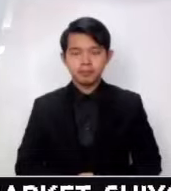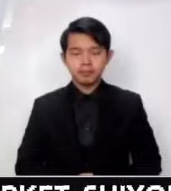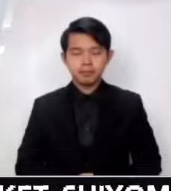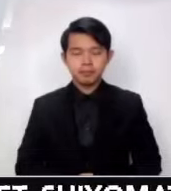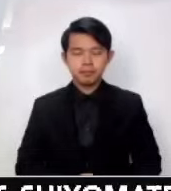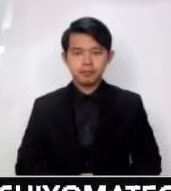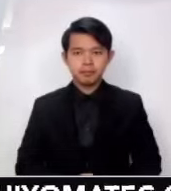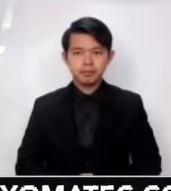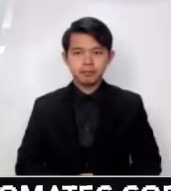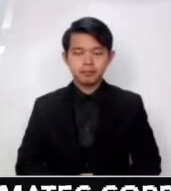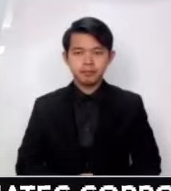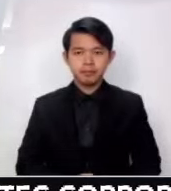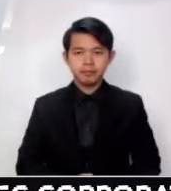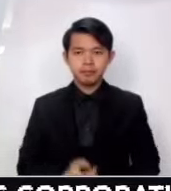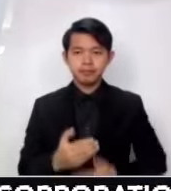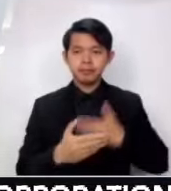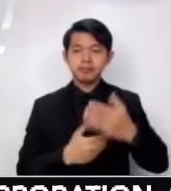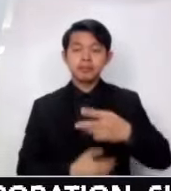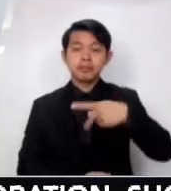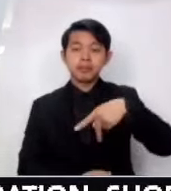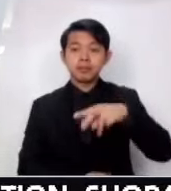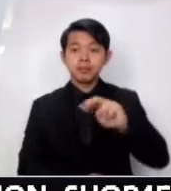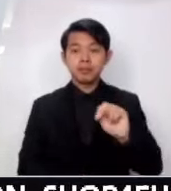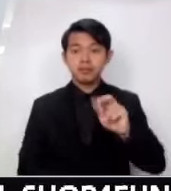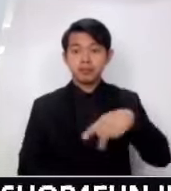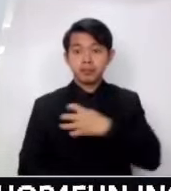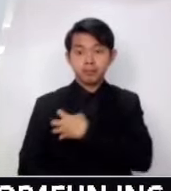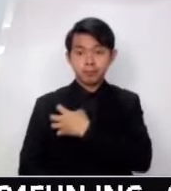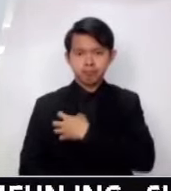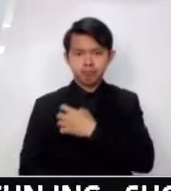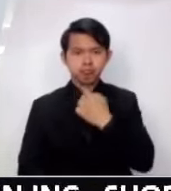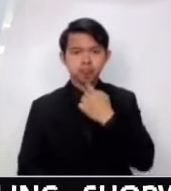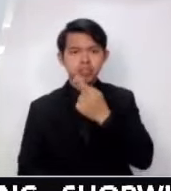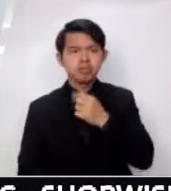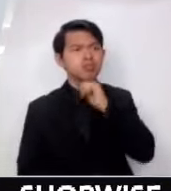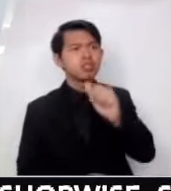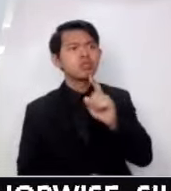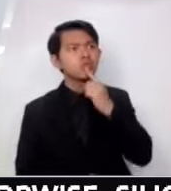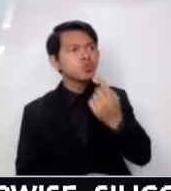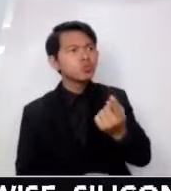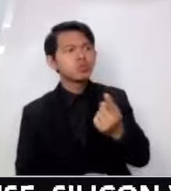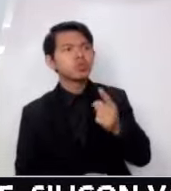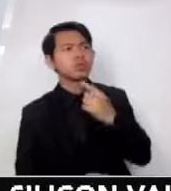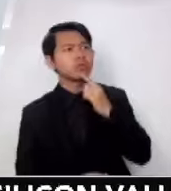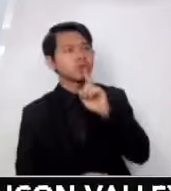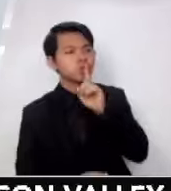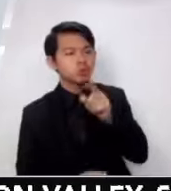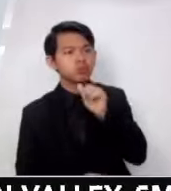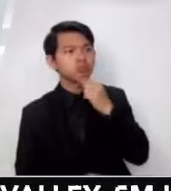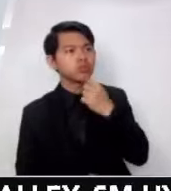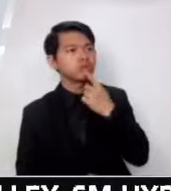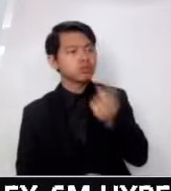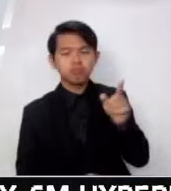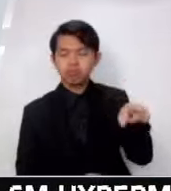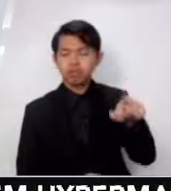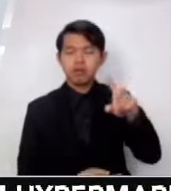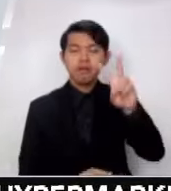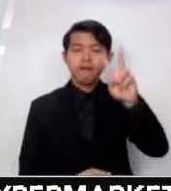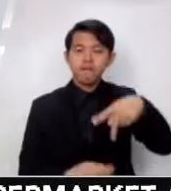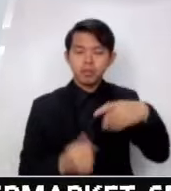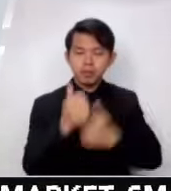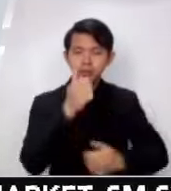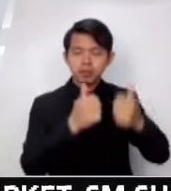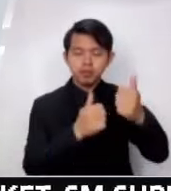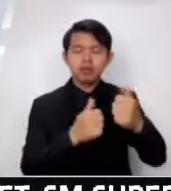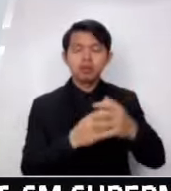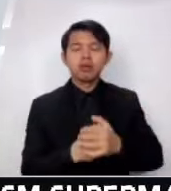Itinanggi ng PNP ang aligasyon ni Vice President Sara Duterte na political harassment ang pagbawas ng 75 pulis sa kanyang